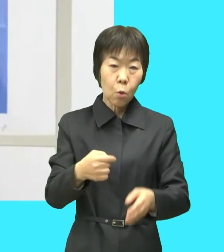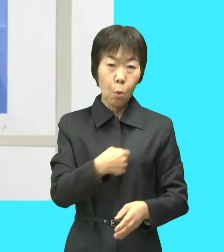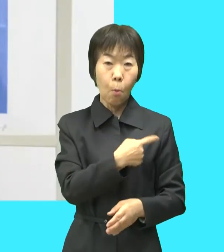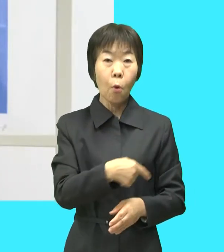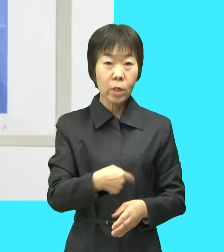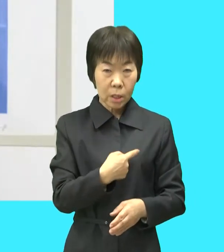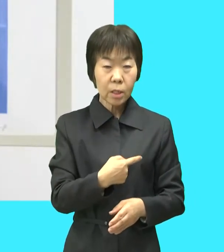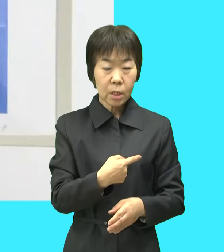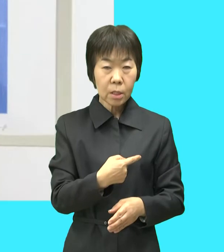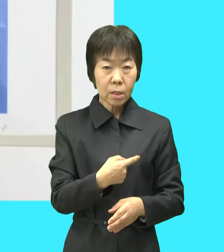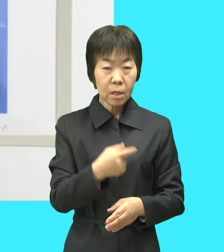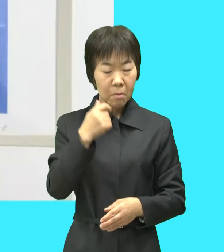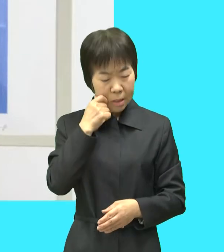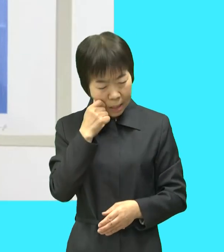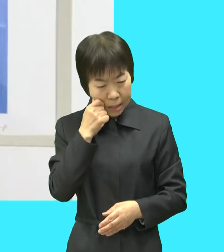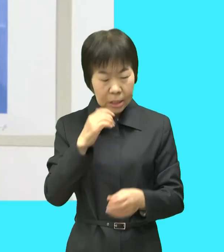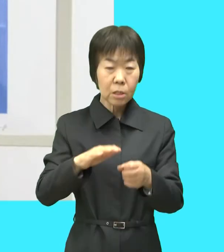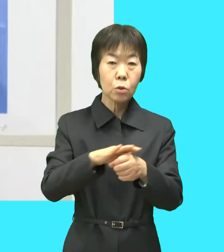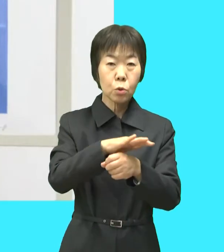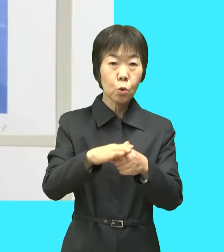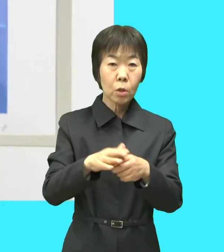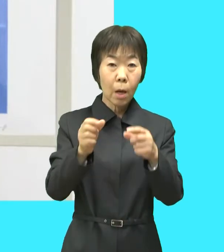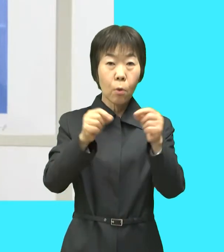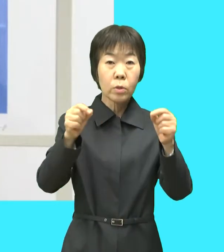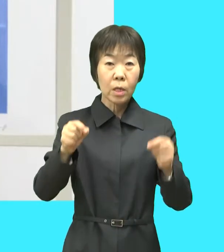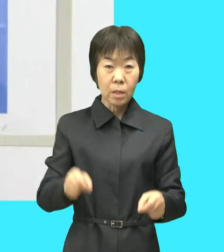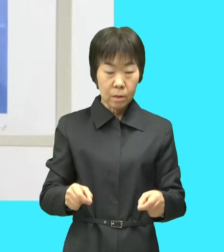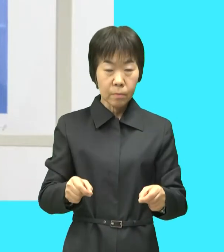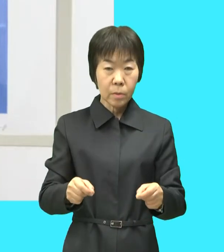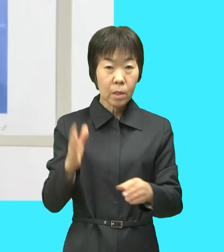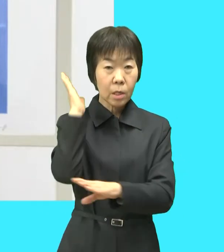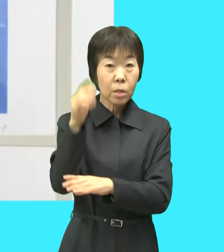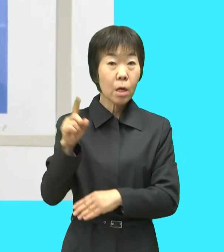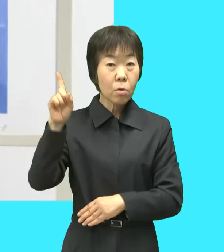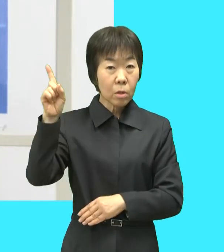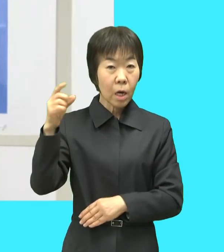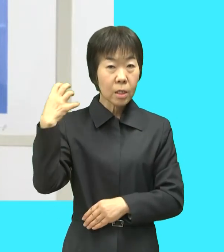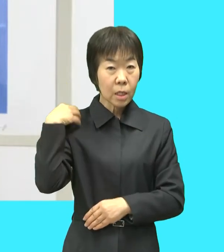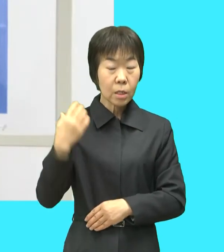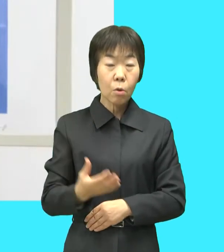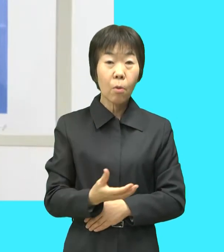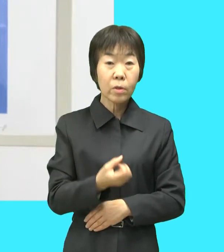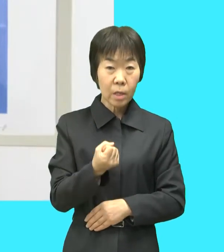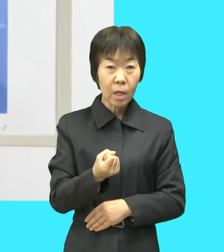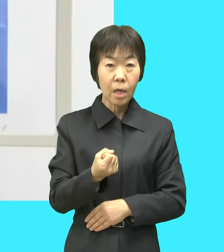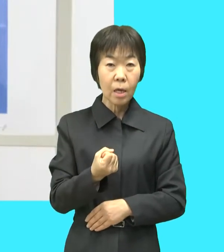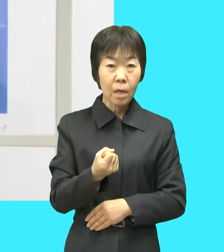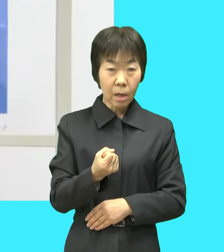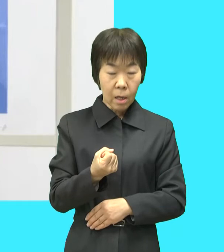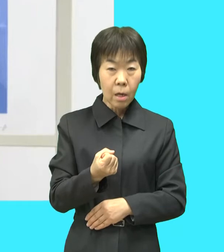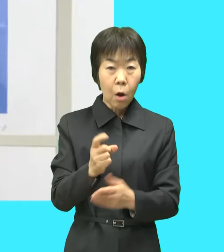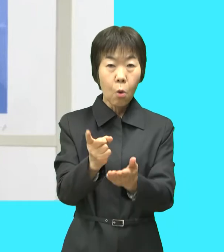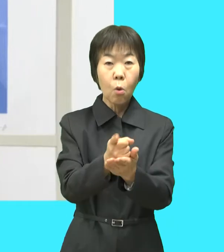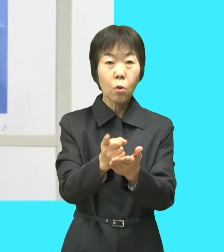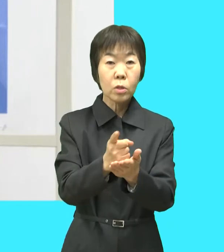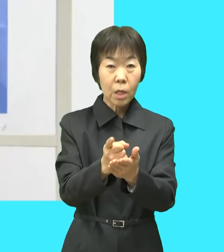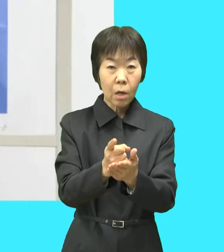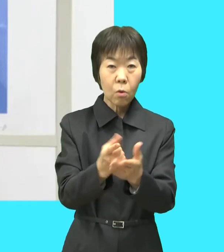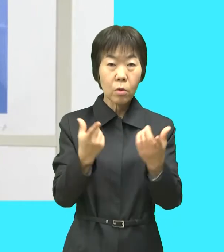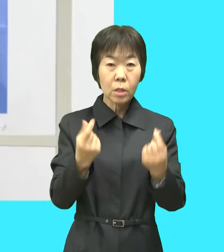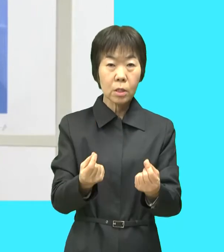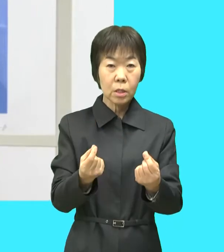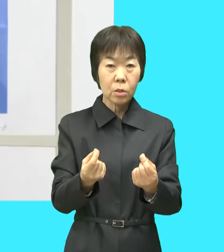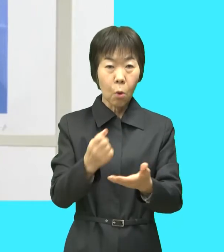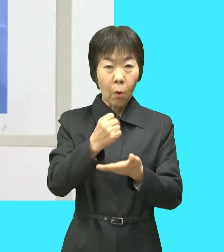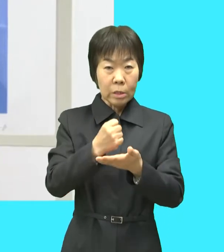ういった難しい重要な問題であります。政府が責任を持ってまず方向性をしっか